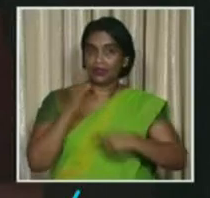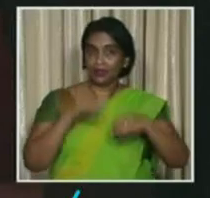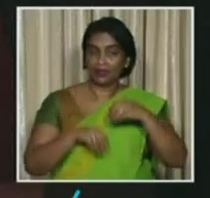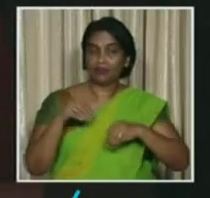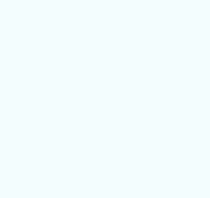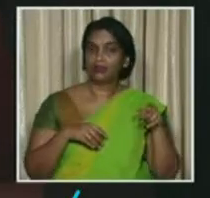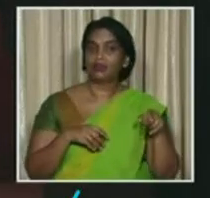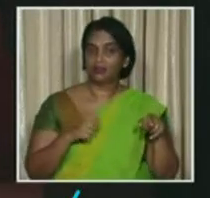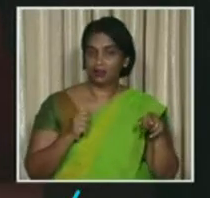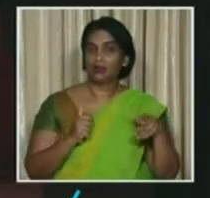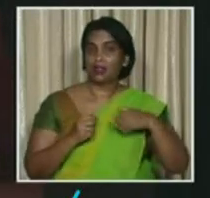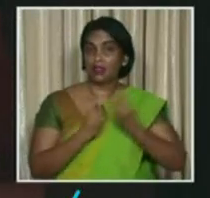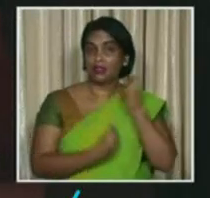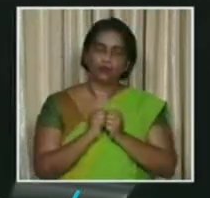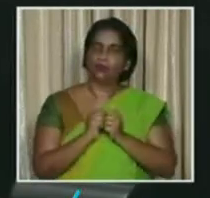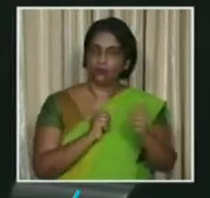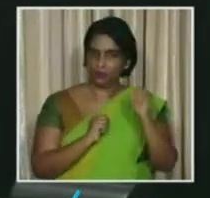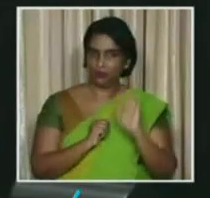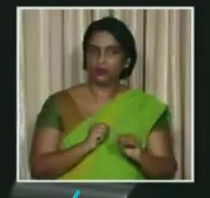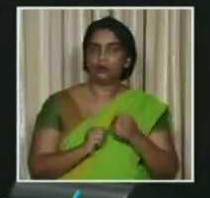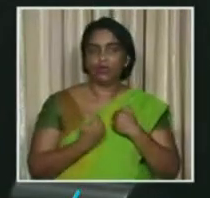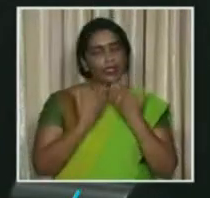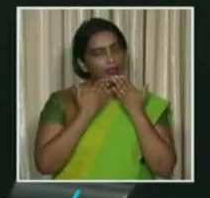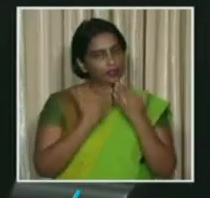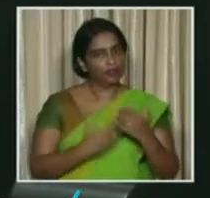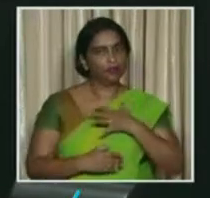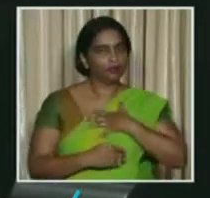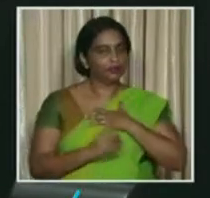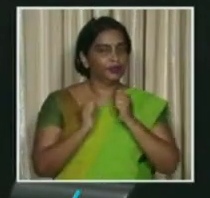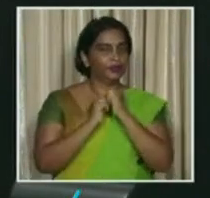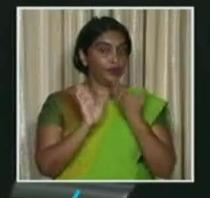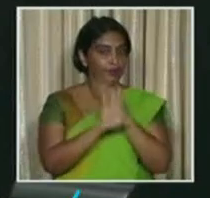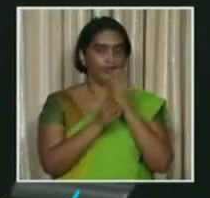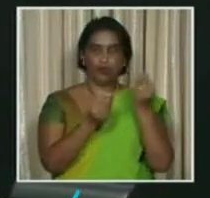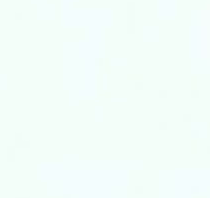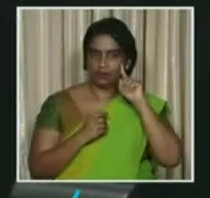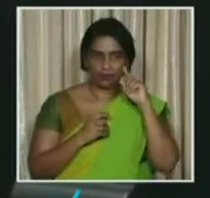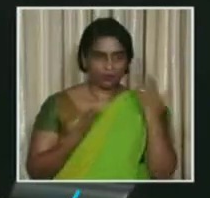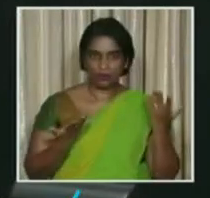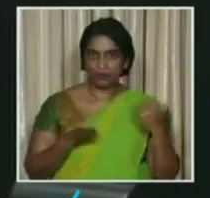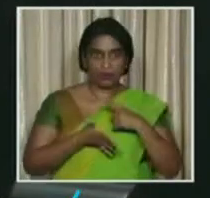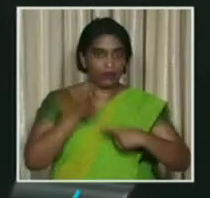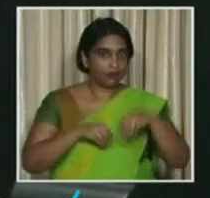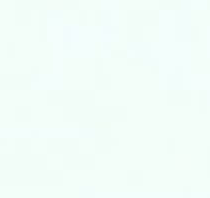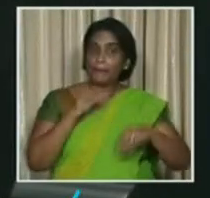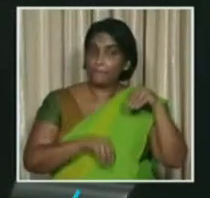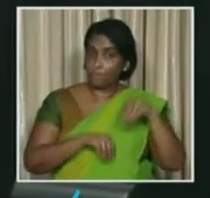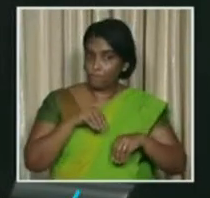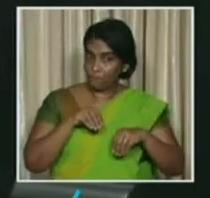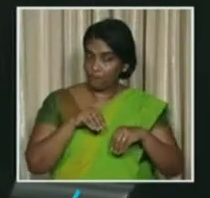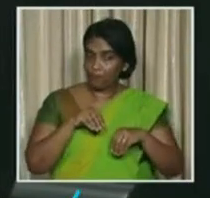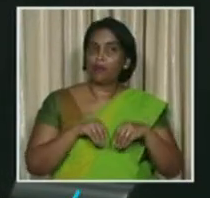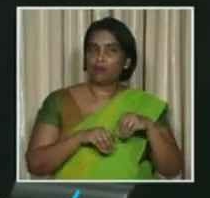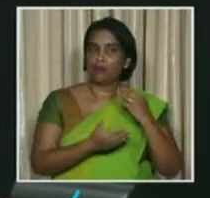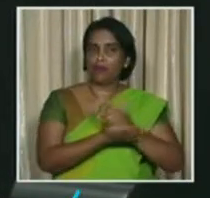කාල වකවානුවන් තුළ ප්‍රධානයෙන් කිරීමක් තහනම්. මම සූතිවන්ත වෙනවා හුස්ම වැඩසටහනේ අපිට මුලින් ලැබුණා. මම දන්නේ මැතිවරණ සම්බන්ධව. හැබැයි